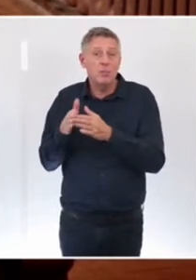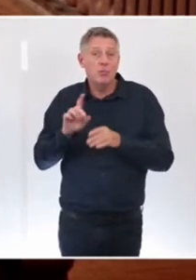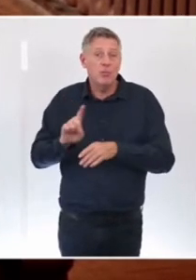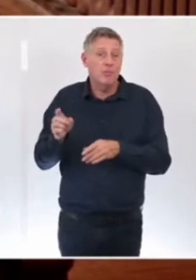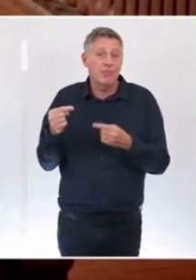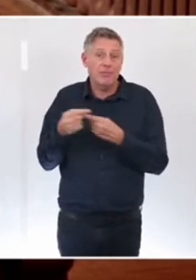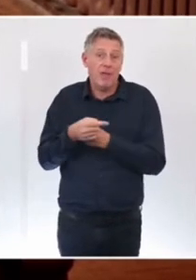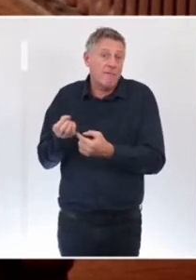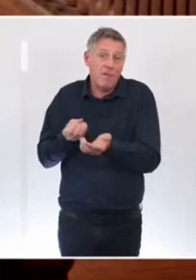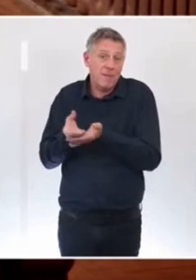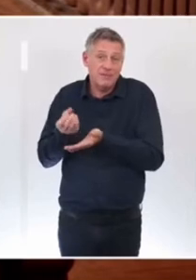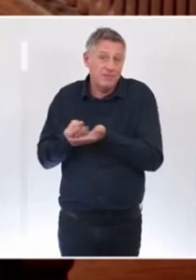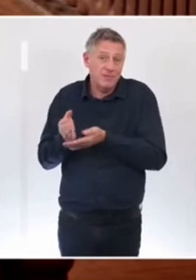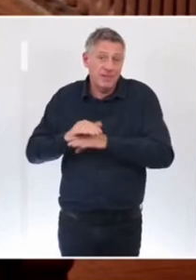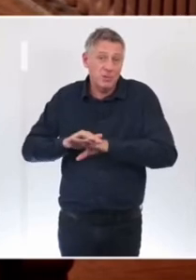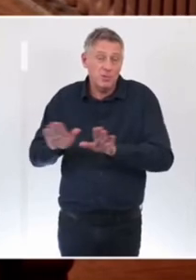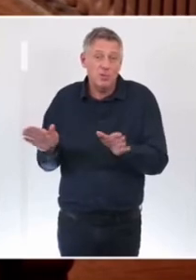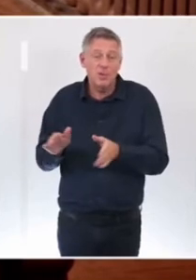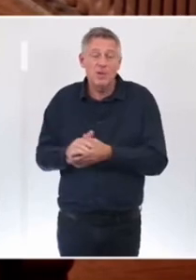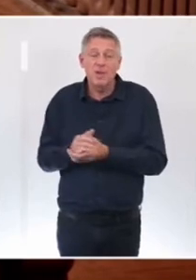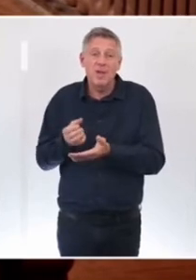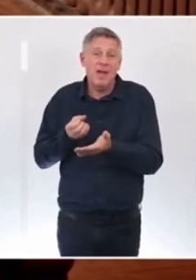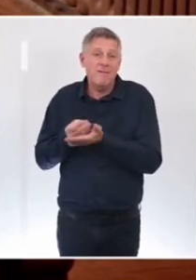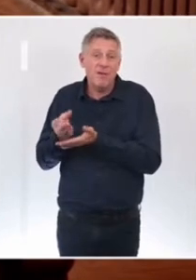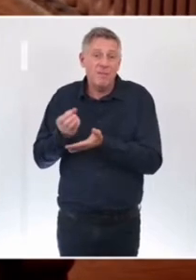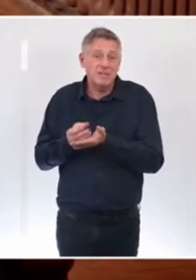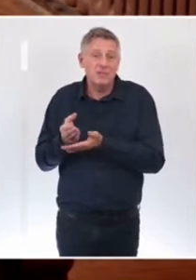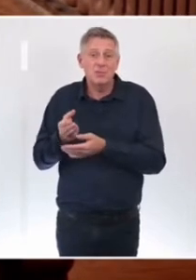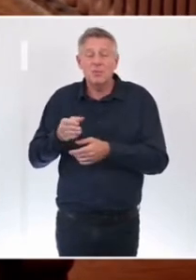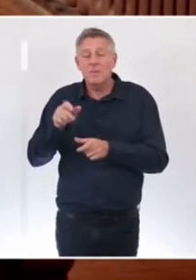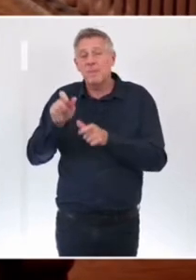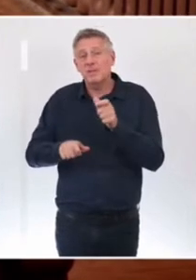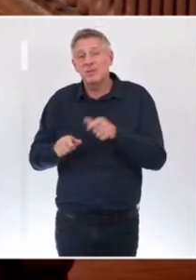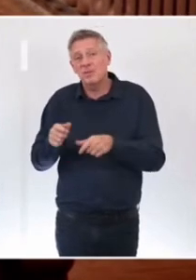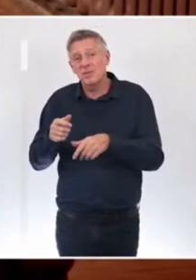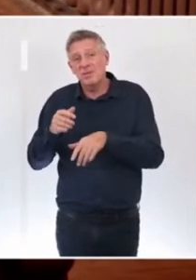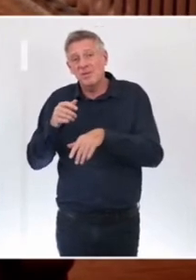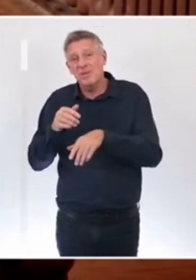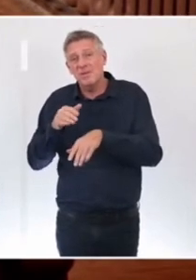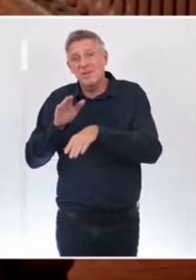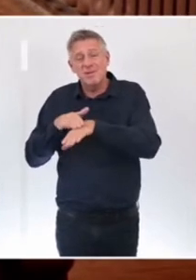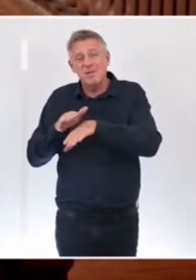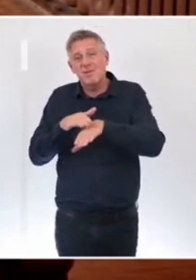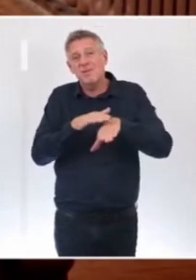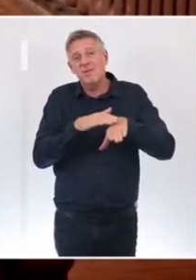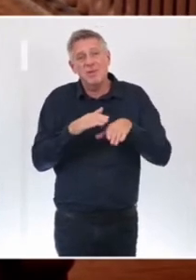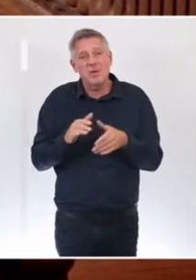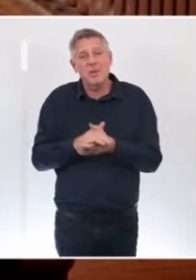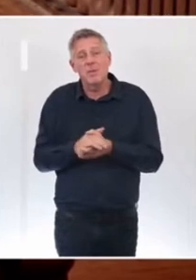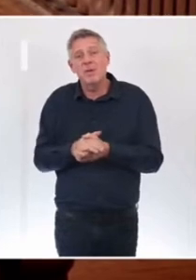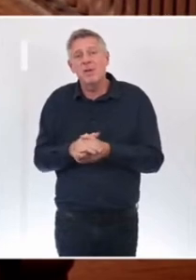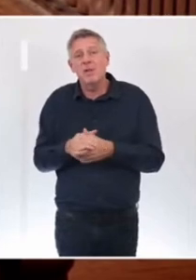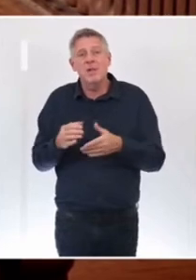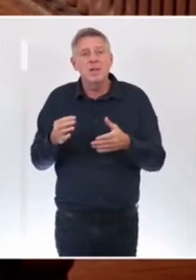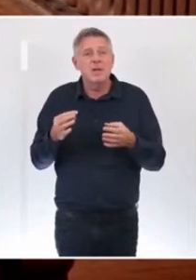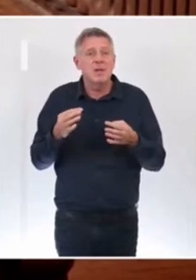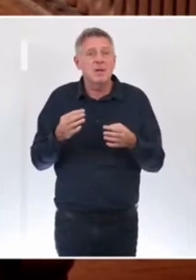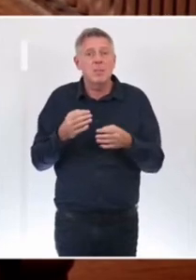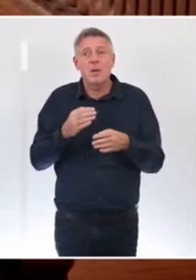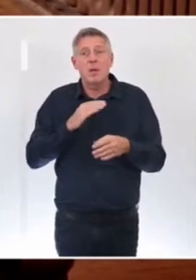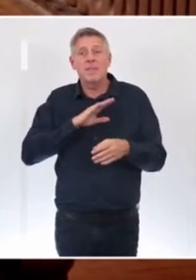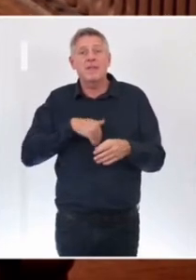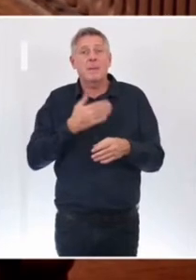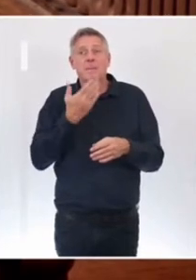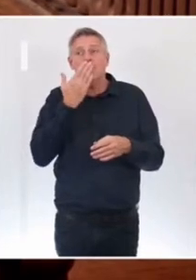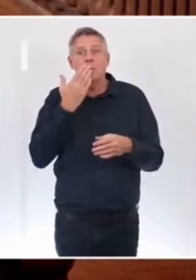est portée à la connaissance des personnes concernées que trop peu de temps avant pour qu'ils aient le temps de participer. Et